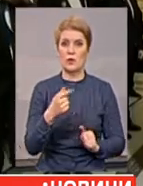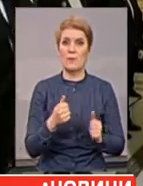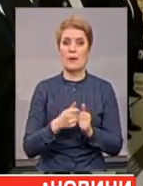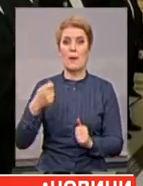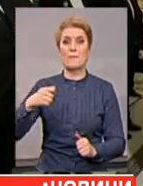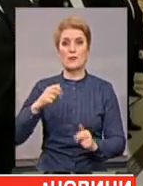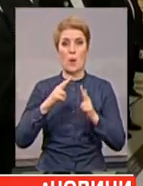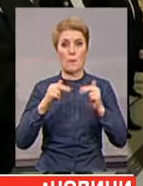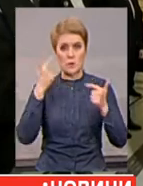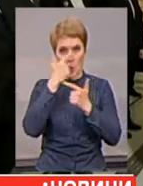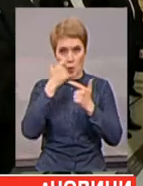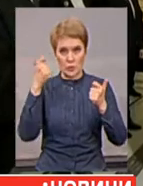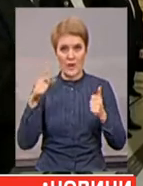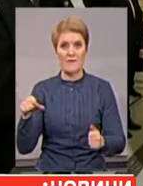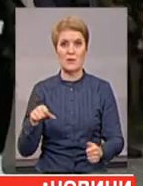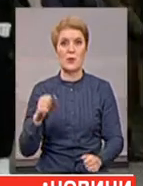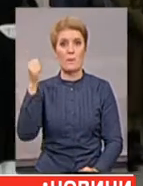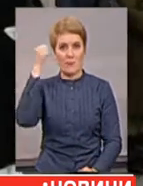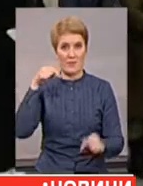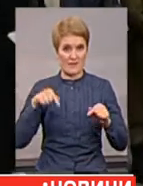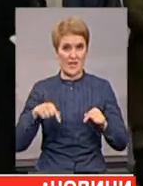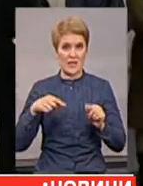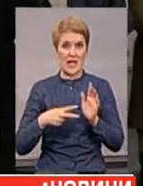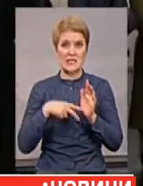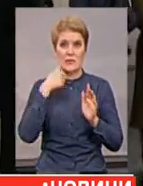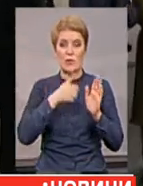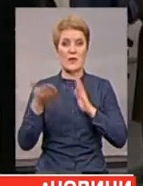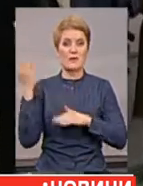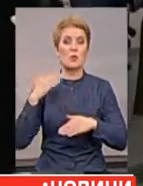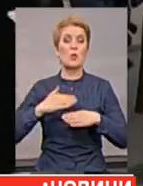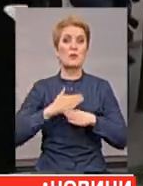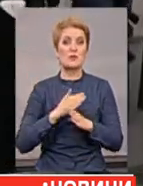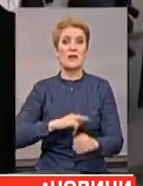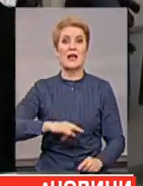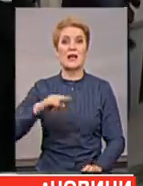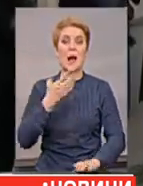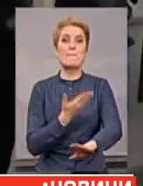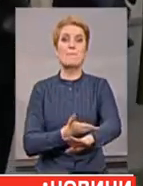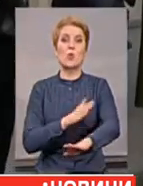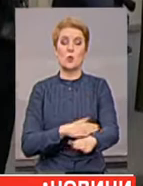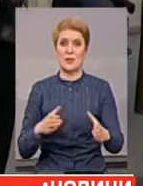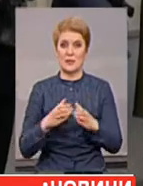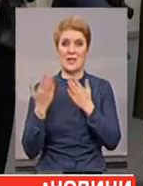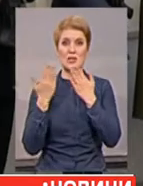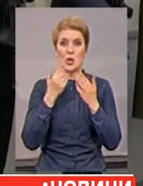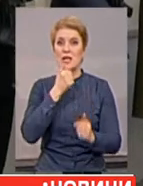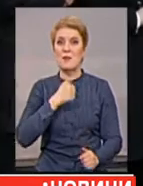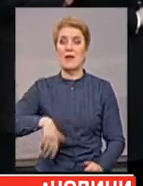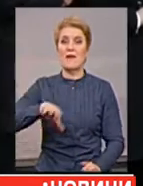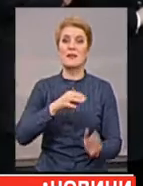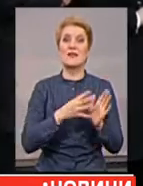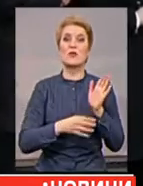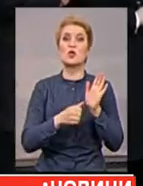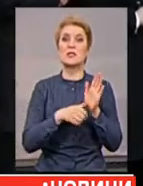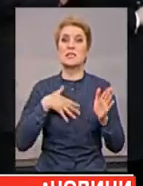оголосили хвилину пам'яті. Саме в цей час, 7 років тому, розбився літак польської делегації. Зачитали імена всіх 96 загиблих. Упродовж